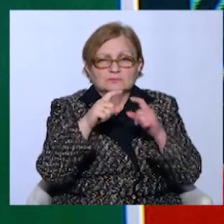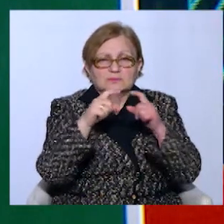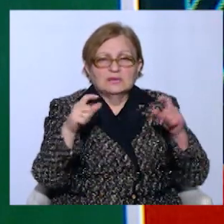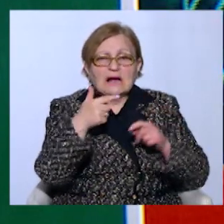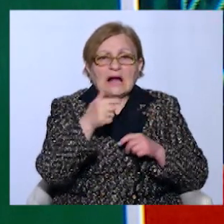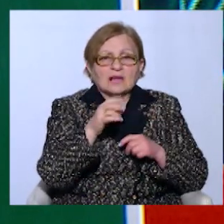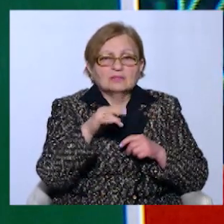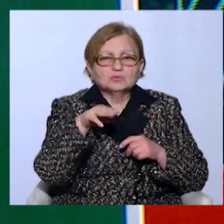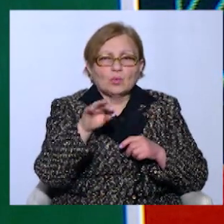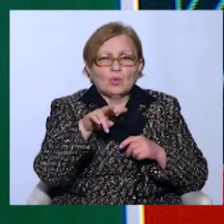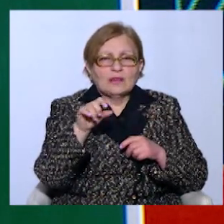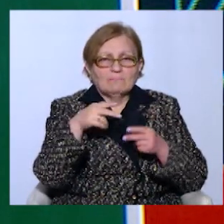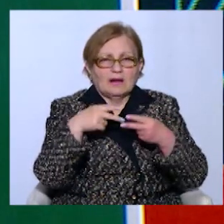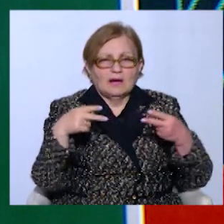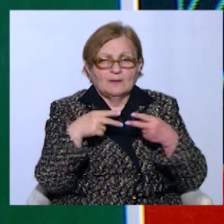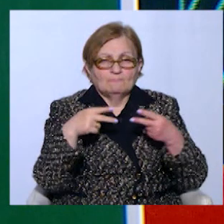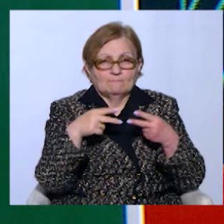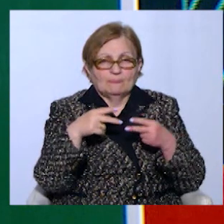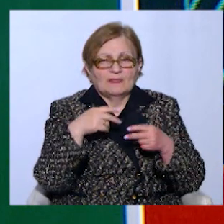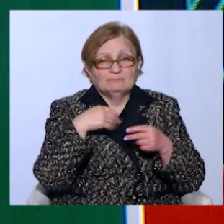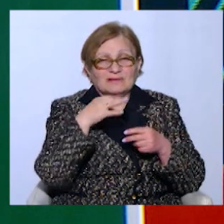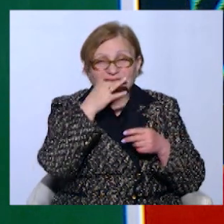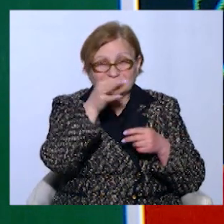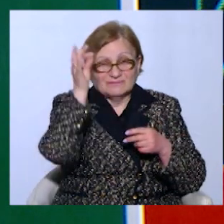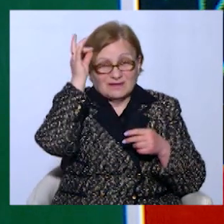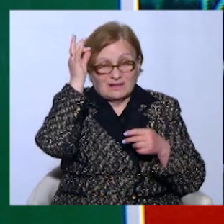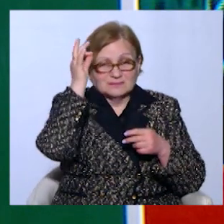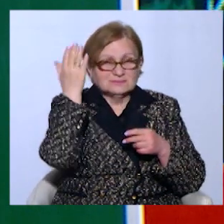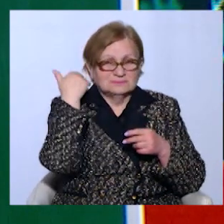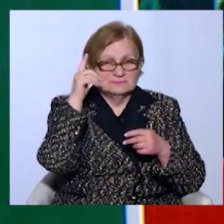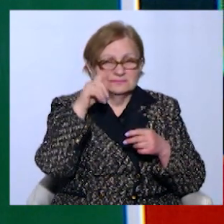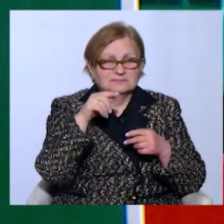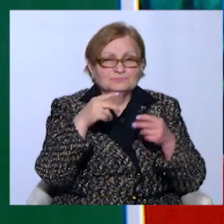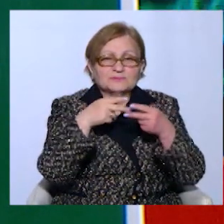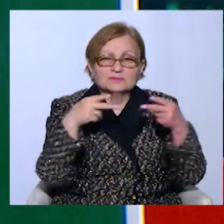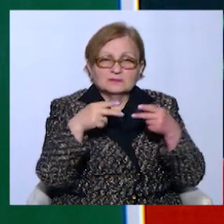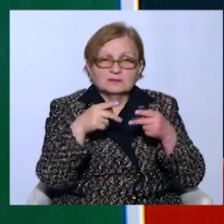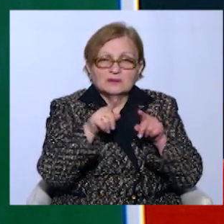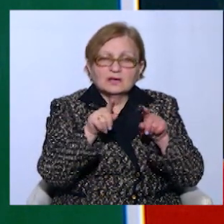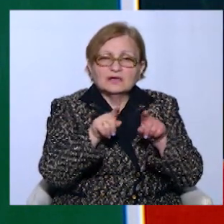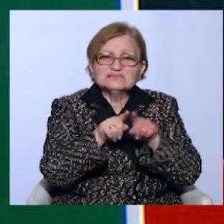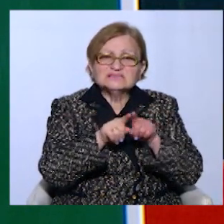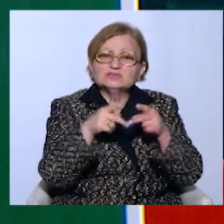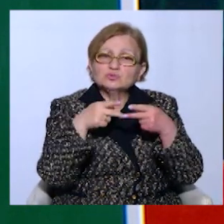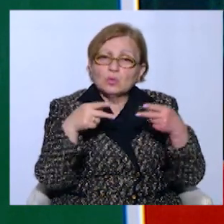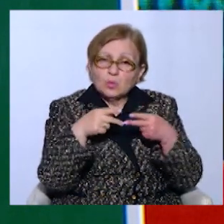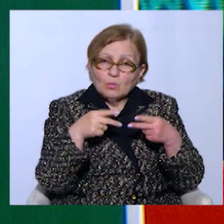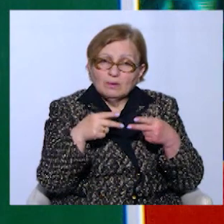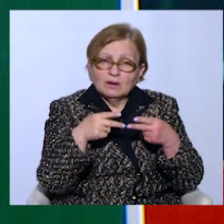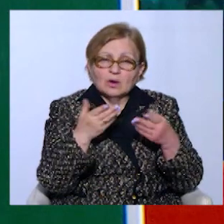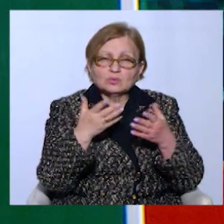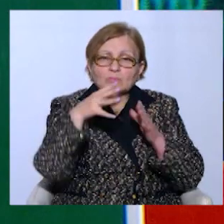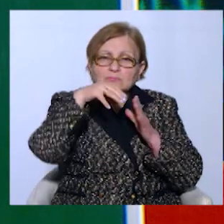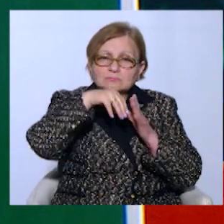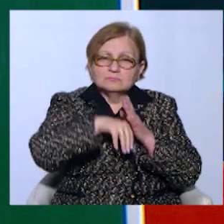განტოლება რა არის. შეგახსენებთ რა არის განტოლება. განტოლება არის ეს ისეთი ტოლობა, რომელიც